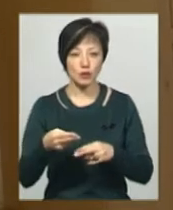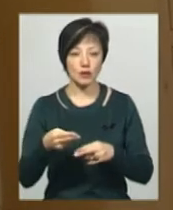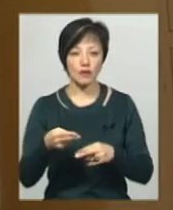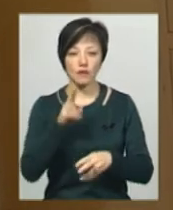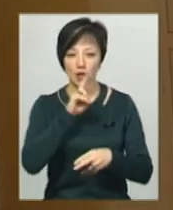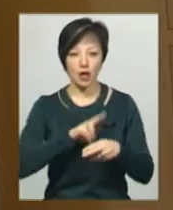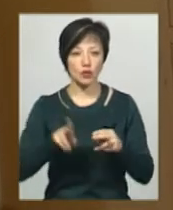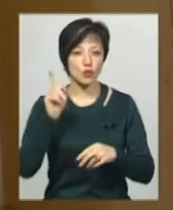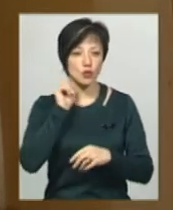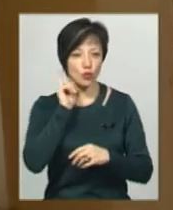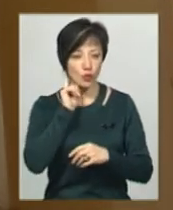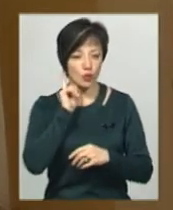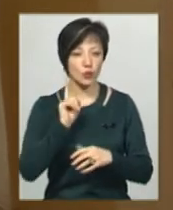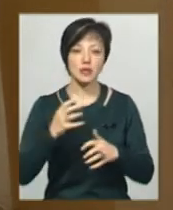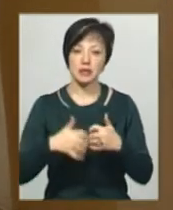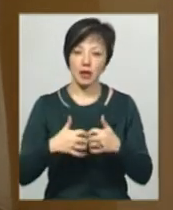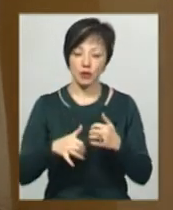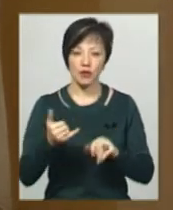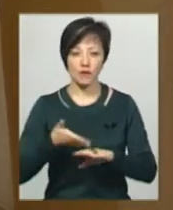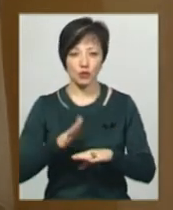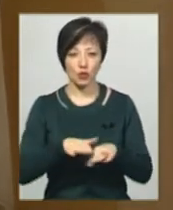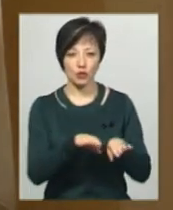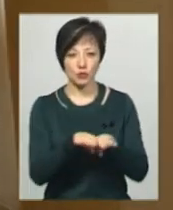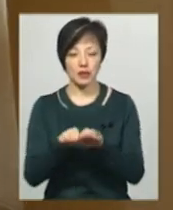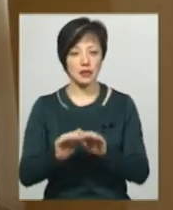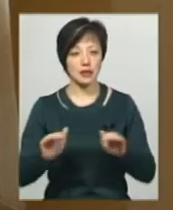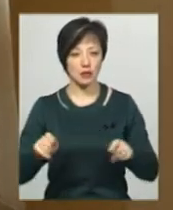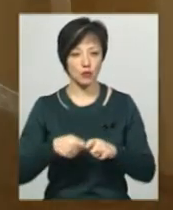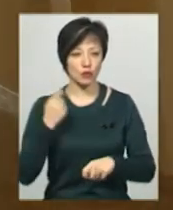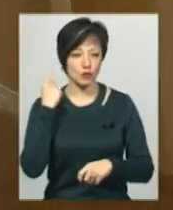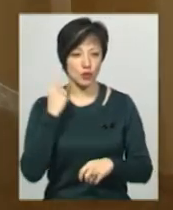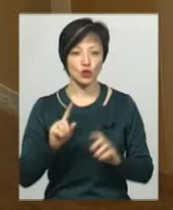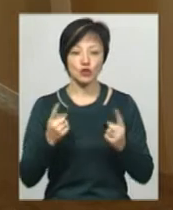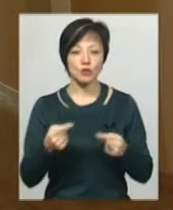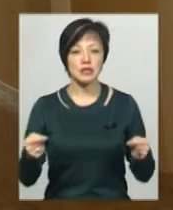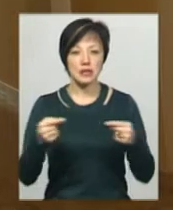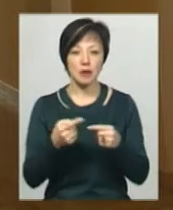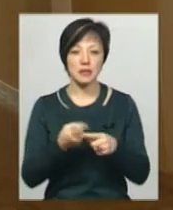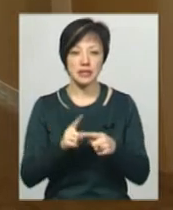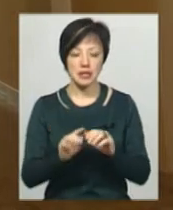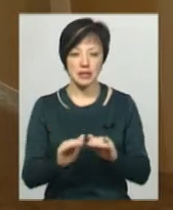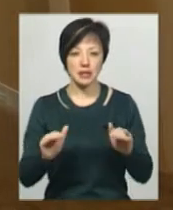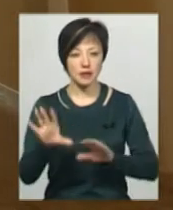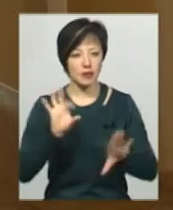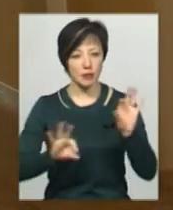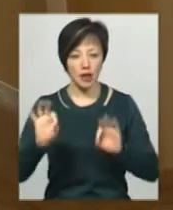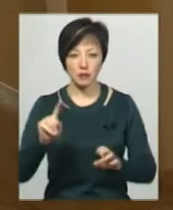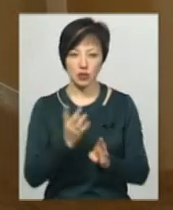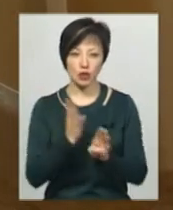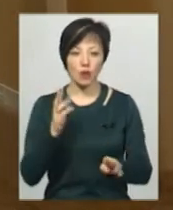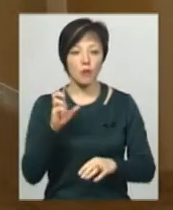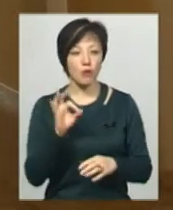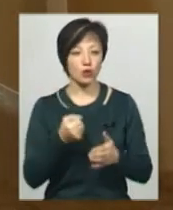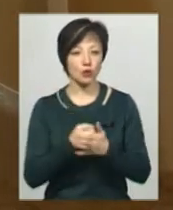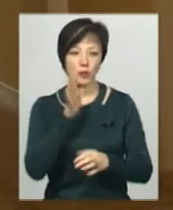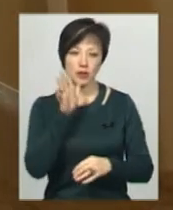технічно компенсують втрату слуху середнього і важкого ступеня в дітей з порушенням слуху. Чому саме ці діти відбиралися першочергові? Тому що